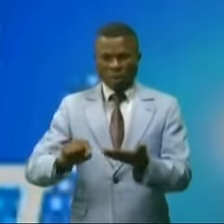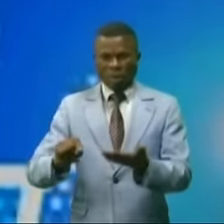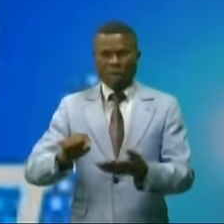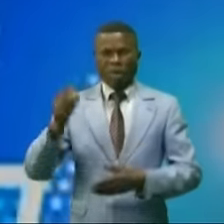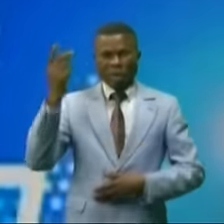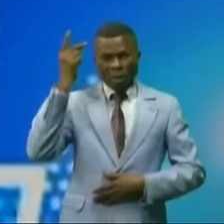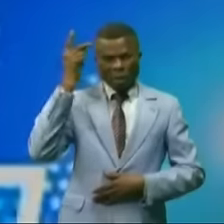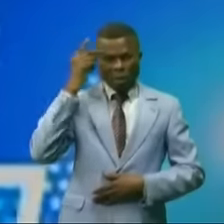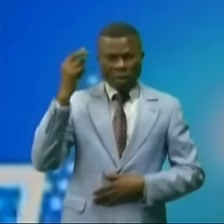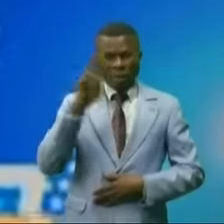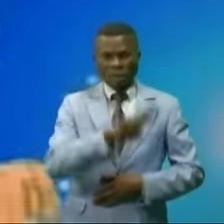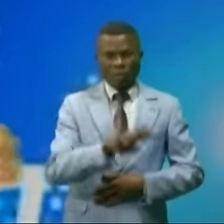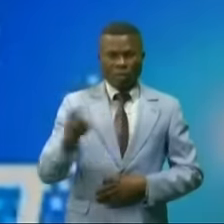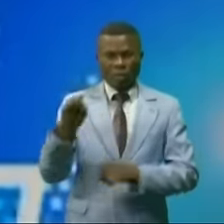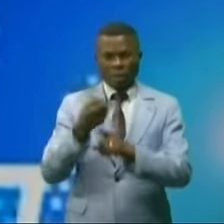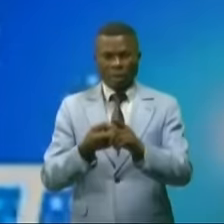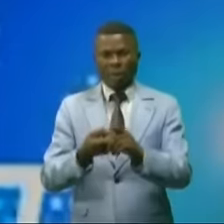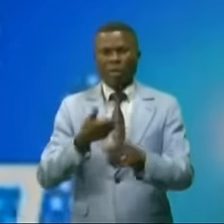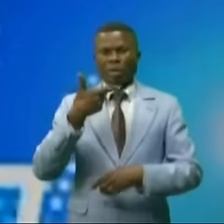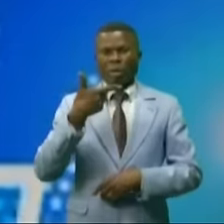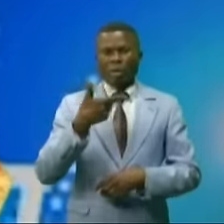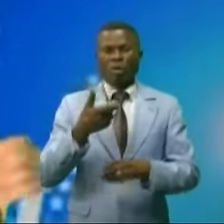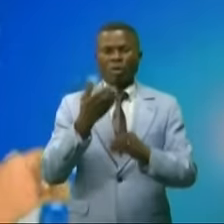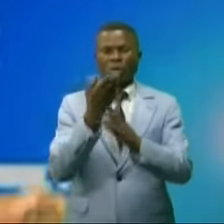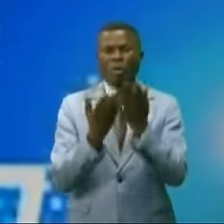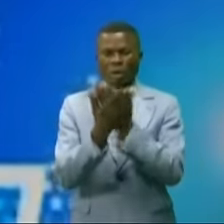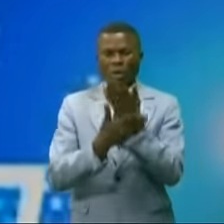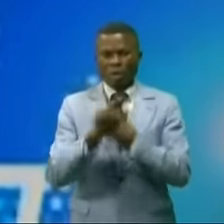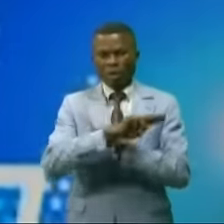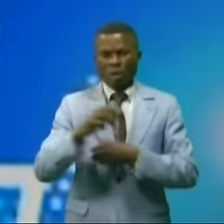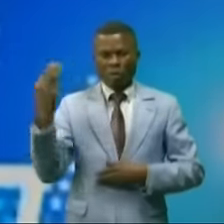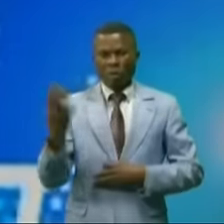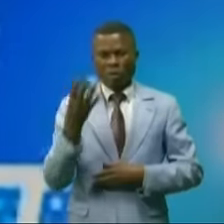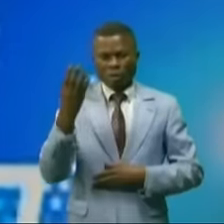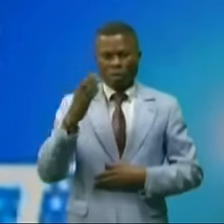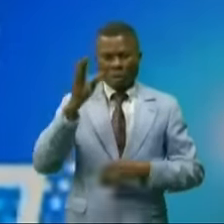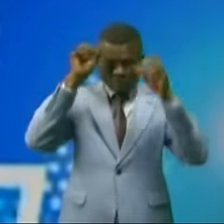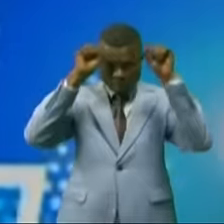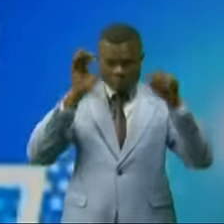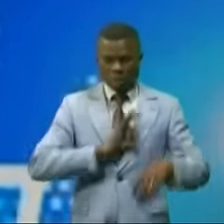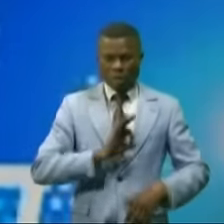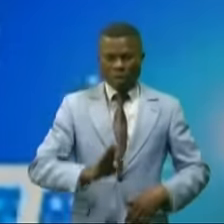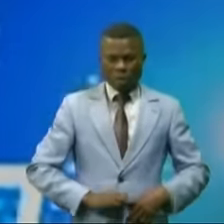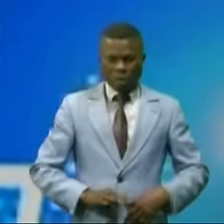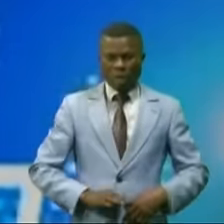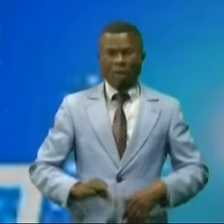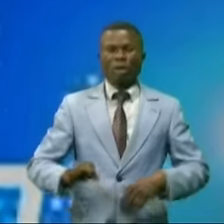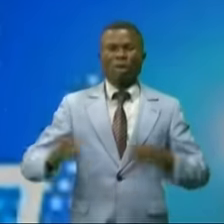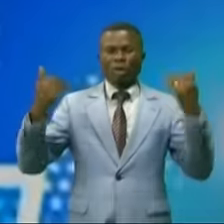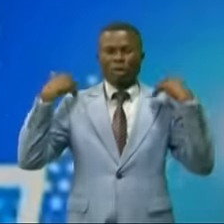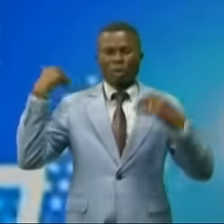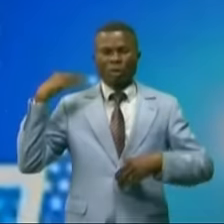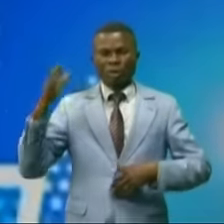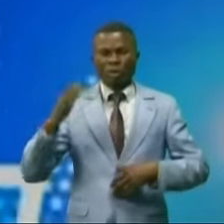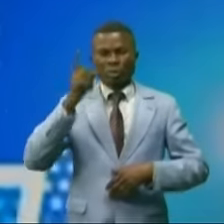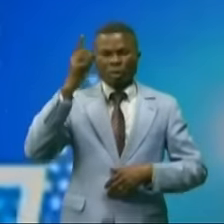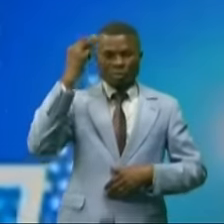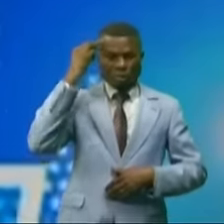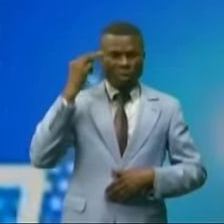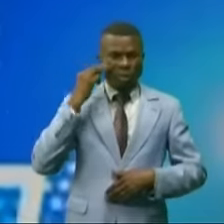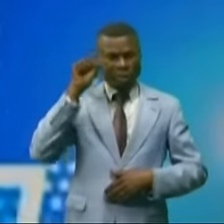à Kinshasa le 22 juillet 2024, Félix-Antoine Tshisekedi Tshilombo, président de la République, Judith Suminwa